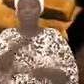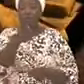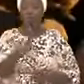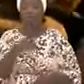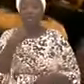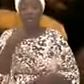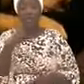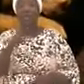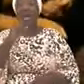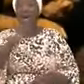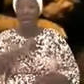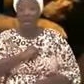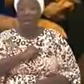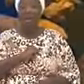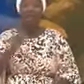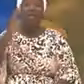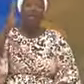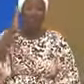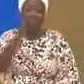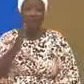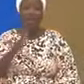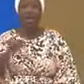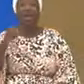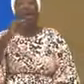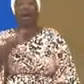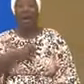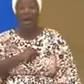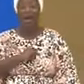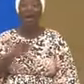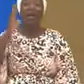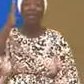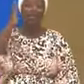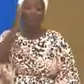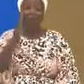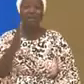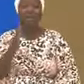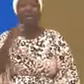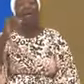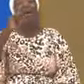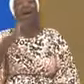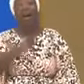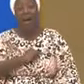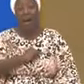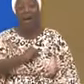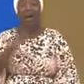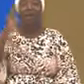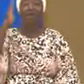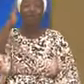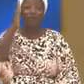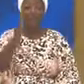j'ouvrirai je le ferai je le ferai